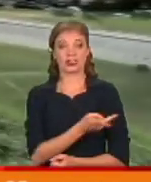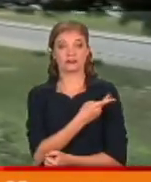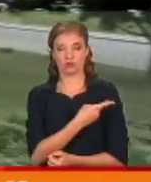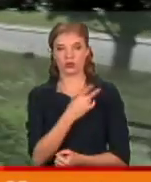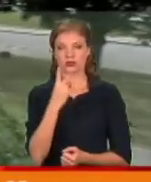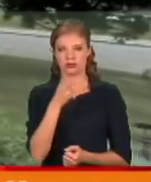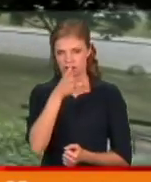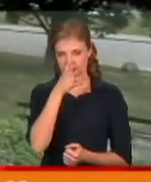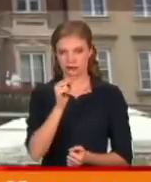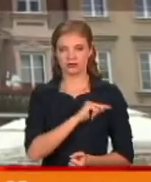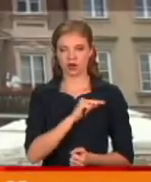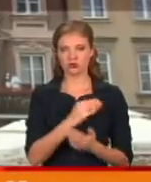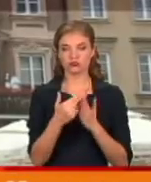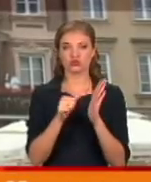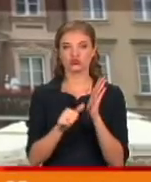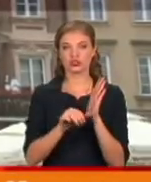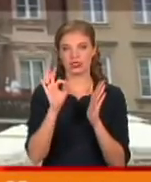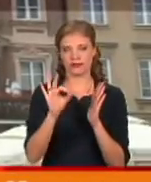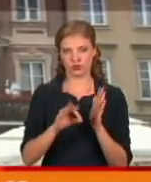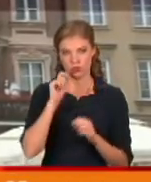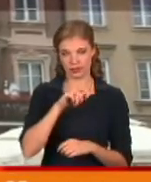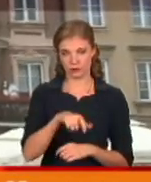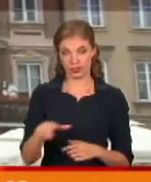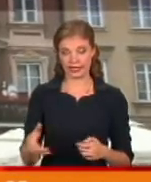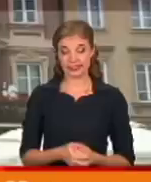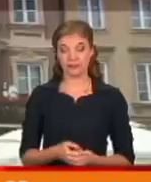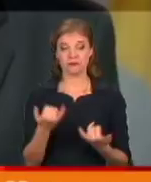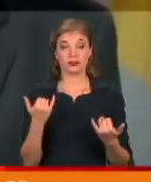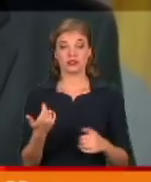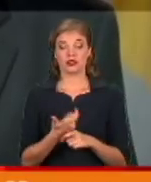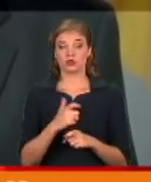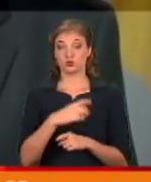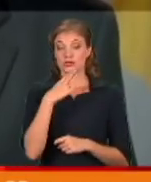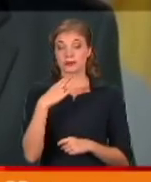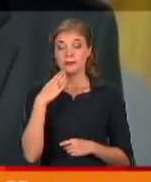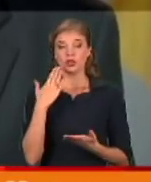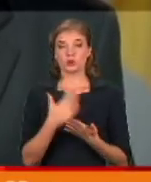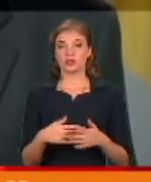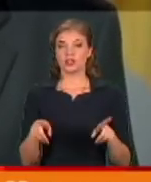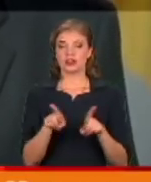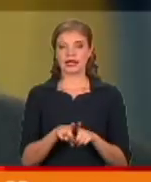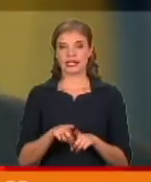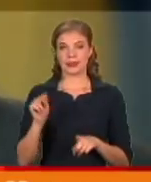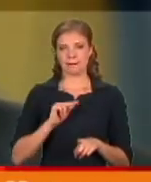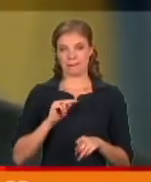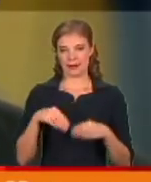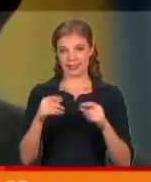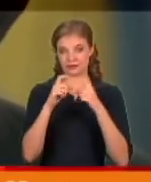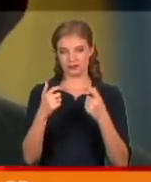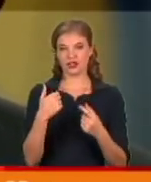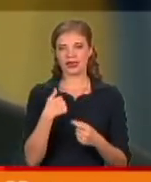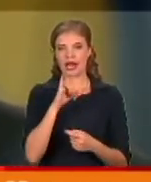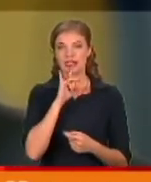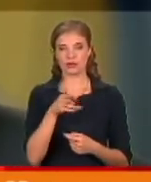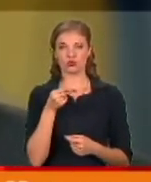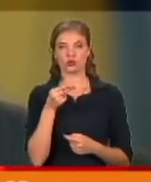Польщі нелегально працює за 60% українців. А зараз дуже багато є таких працедавців, які кажуть, я не